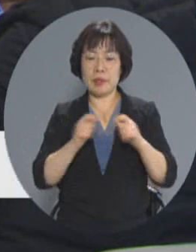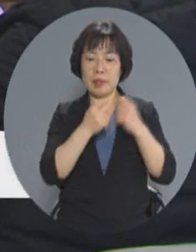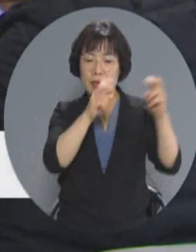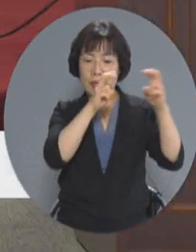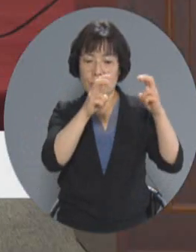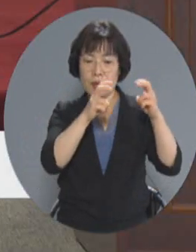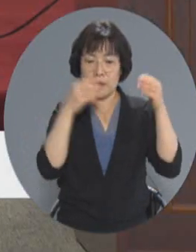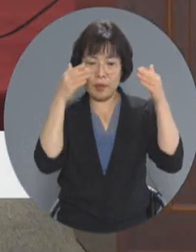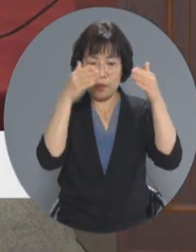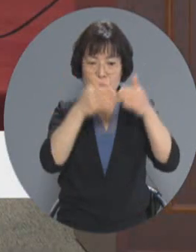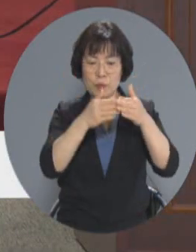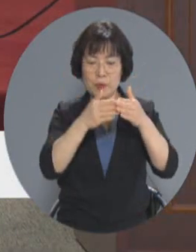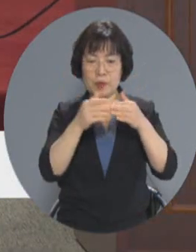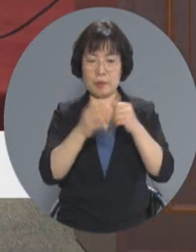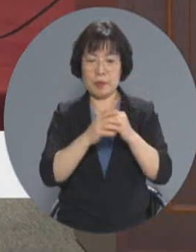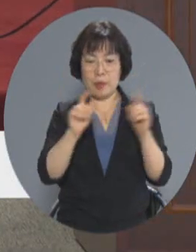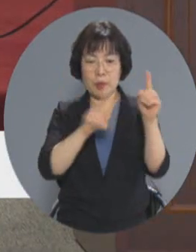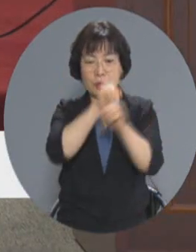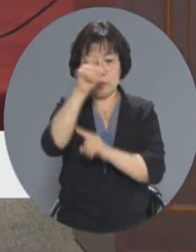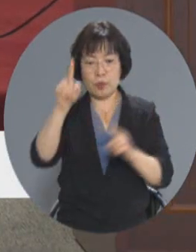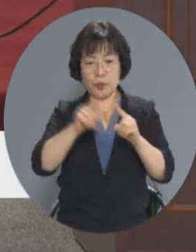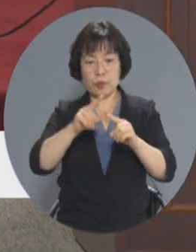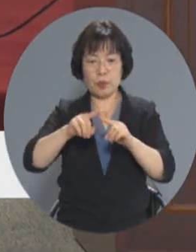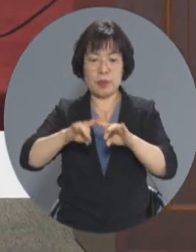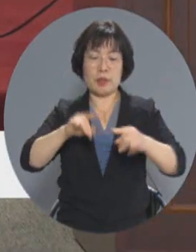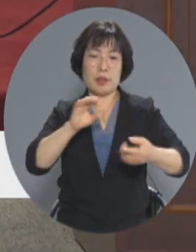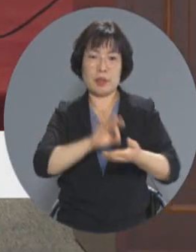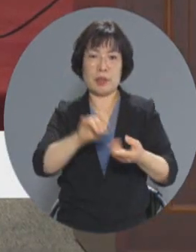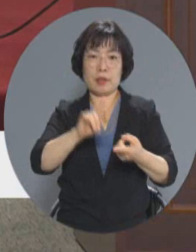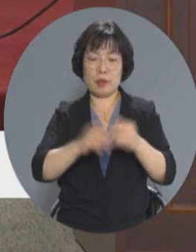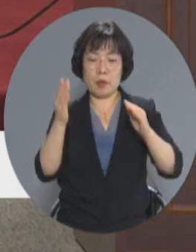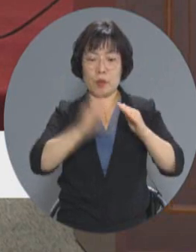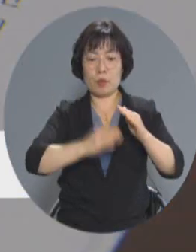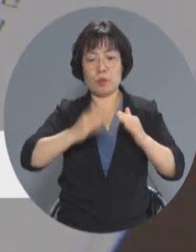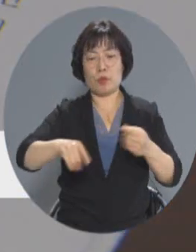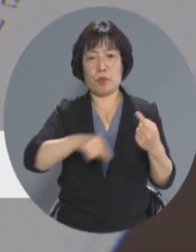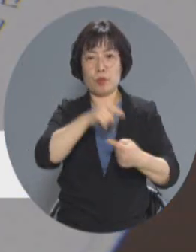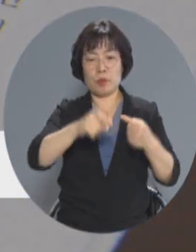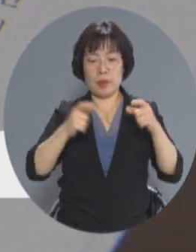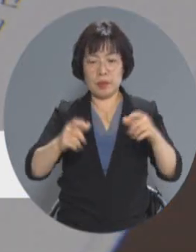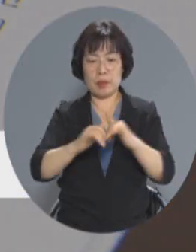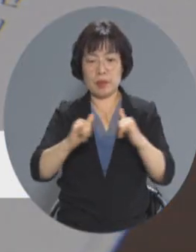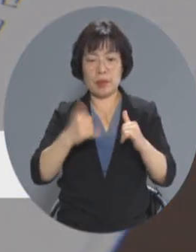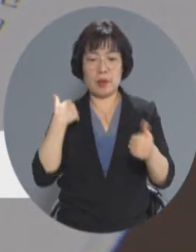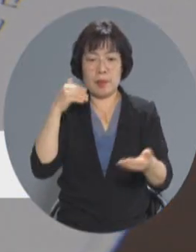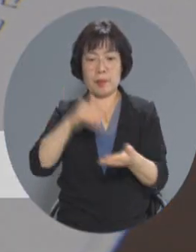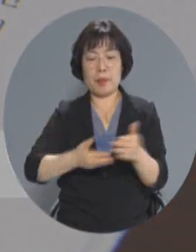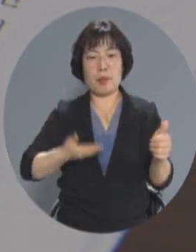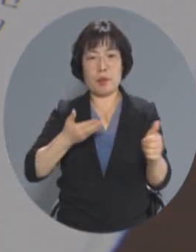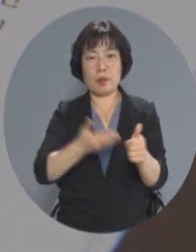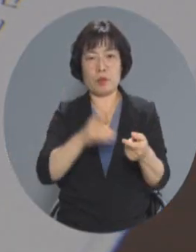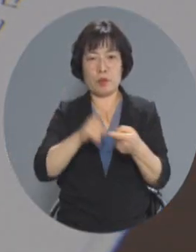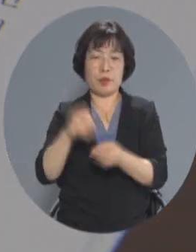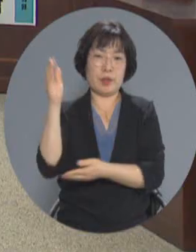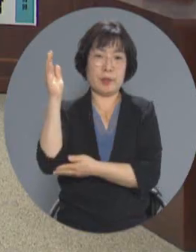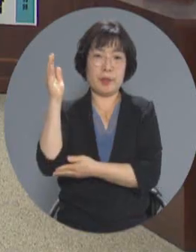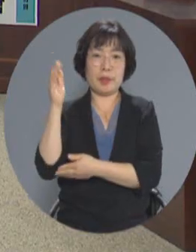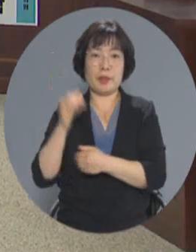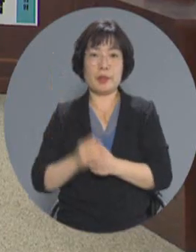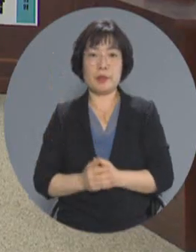기업 위주였던 신재생 에너지 사업을 공영화해 해당 지역과 주민들에게 돌려주자는 목소리가